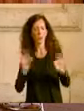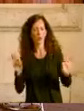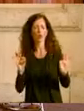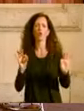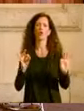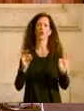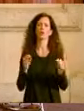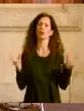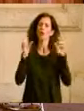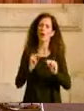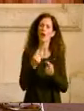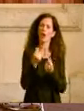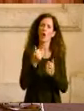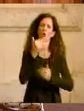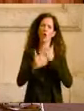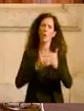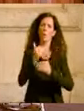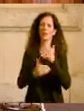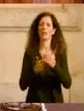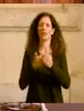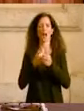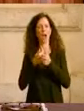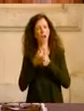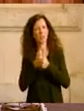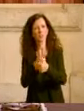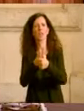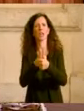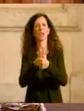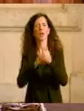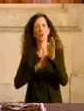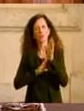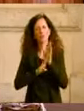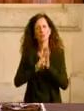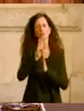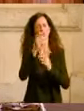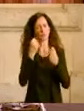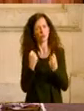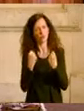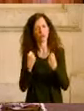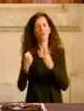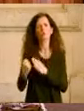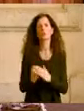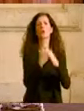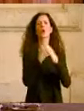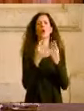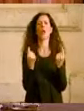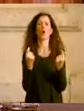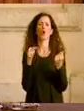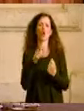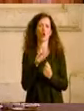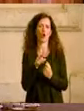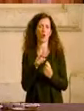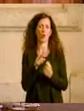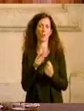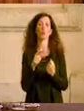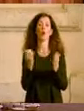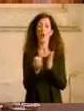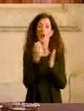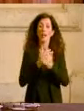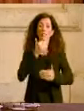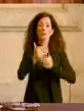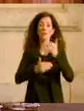far correre l'economia, per perseguire quindi una crescita più sostenuta economica e anche uno